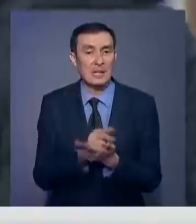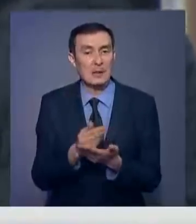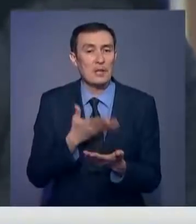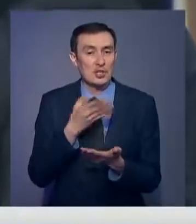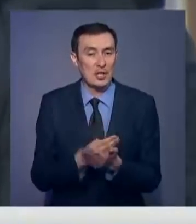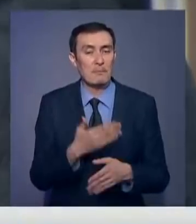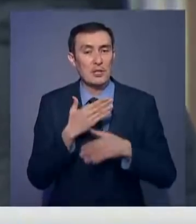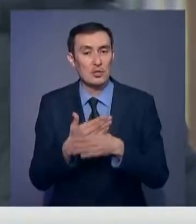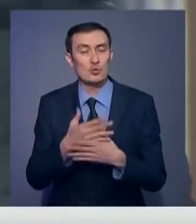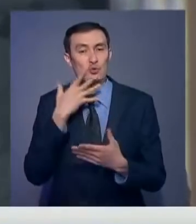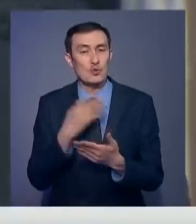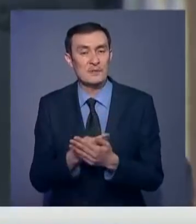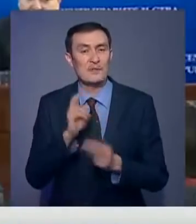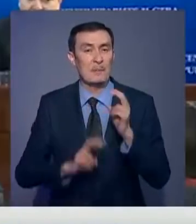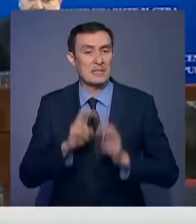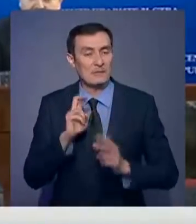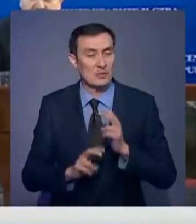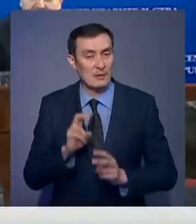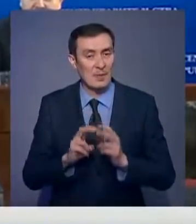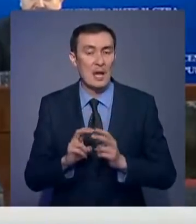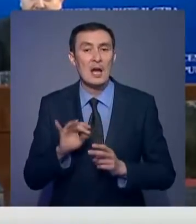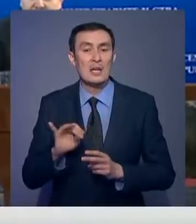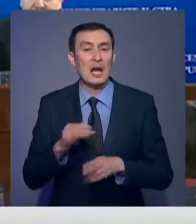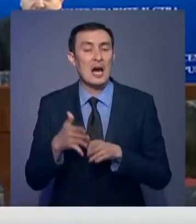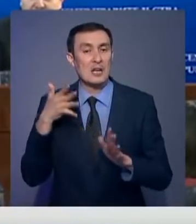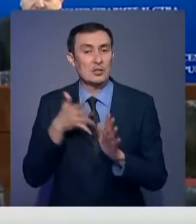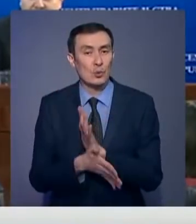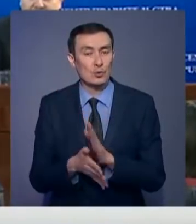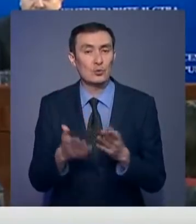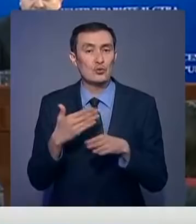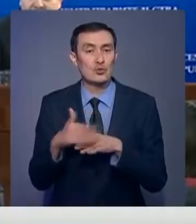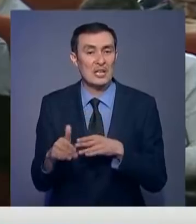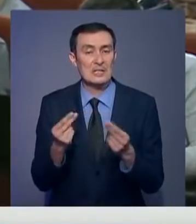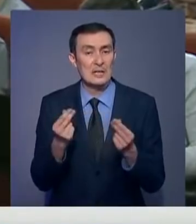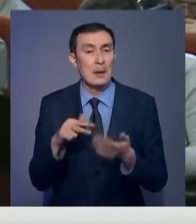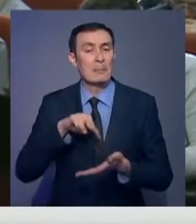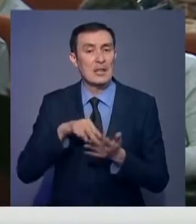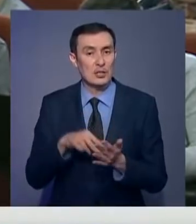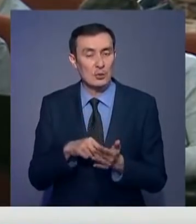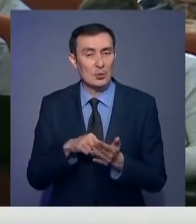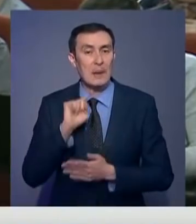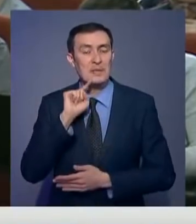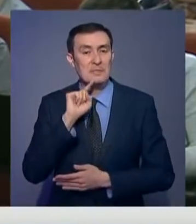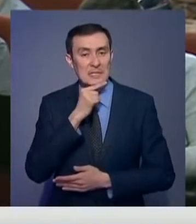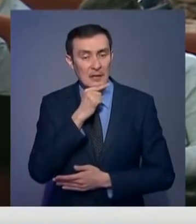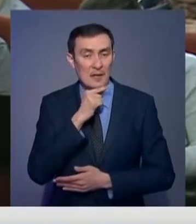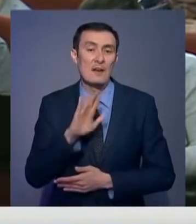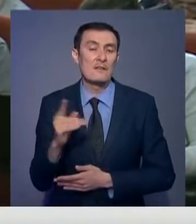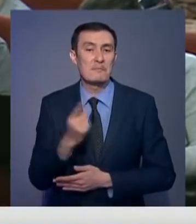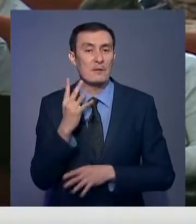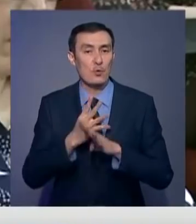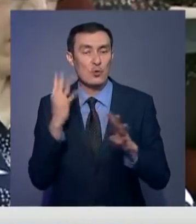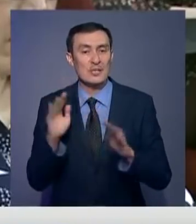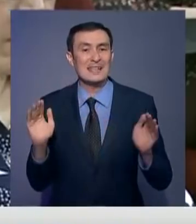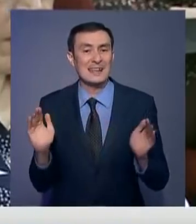обязательных платежей, на поддержку собственного производства. Расходную часть планируют оптимизировать. В первую